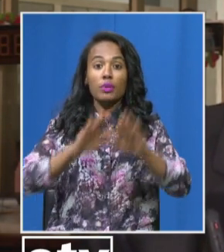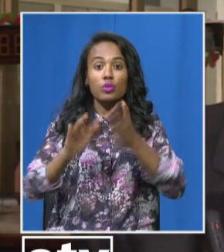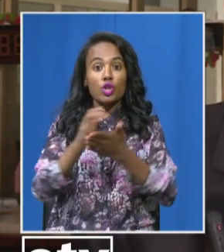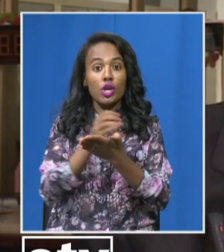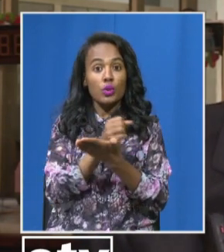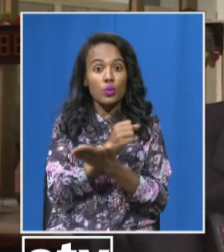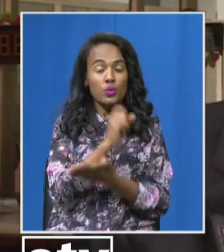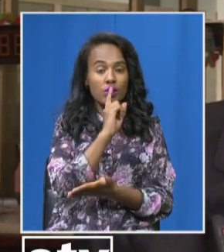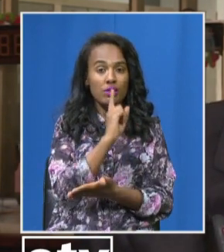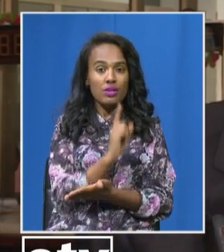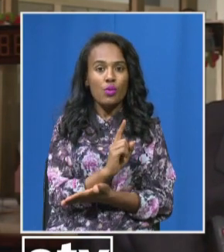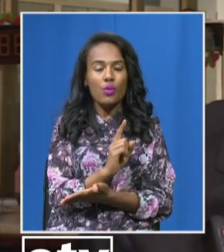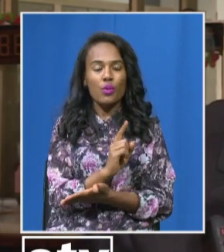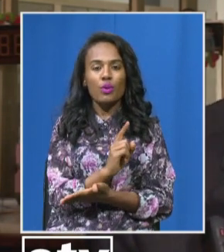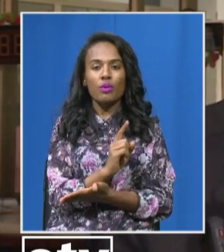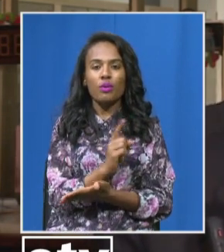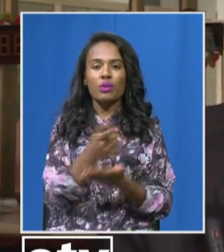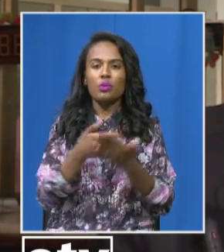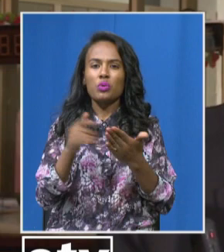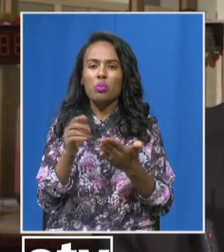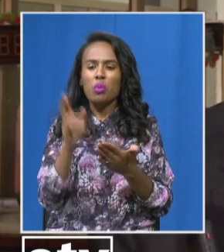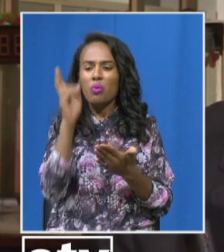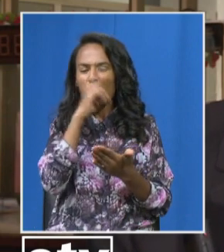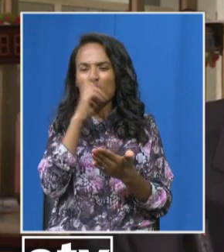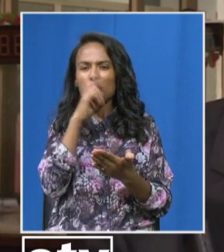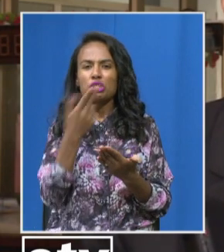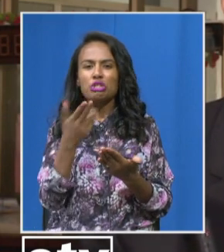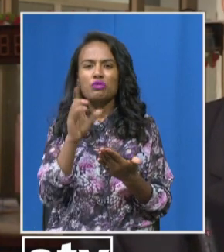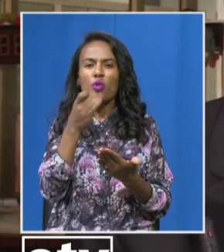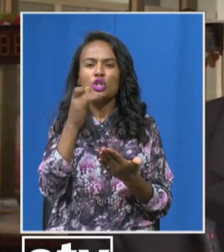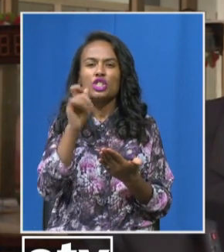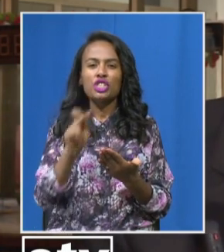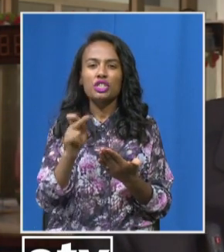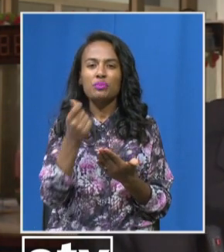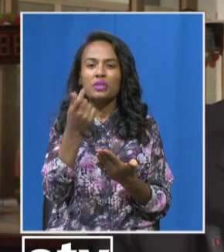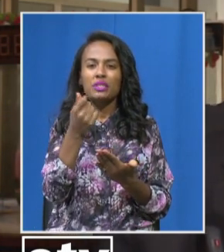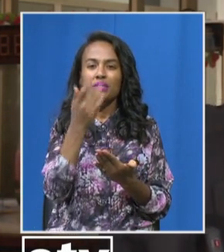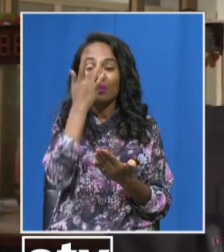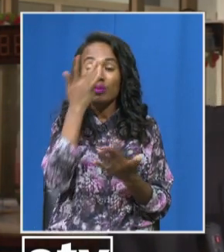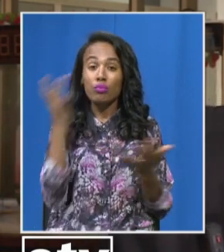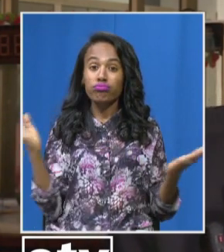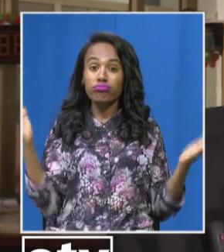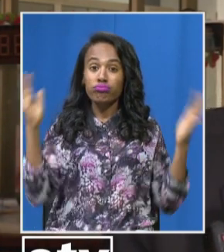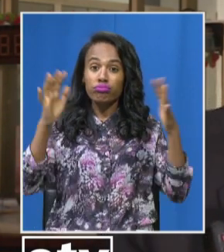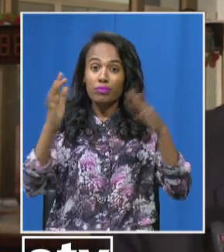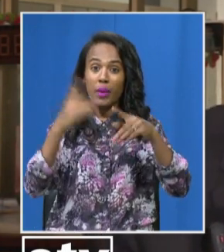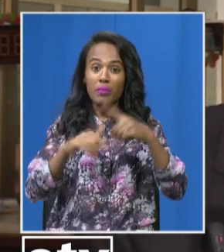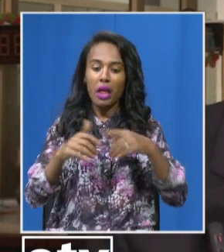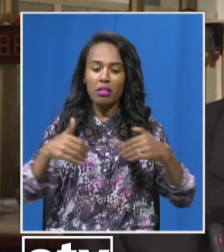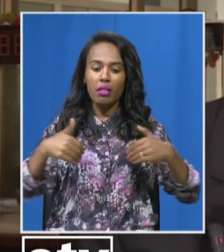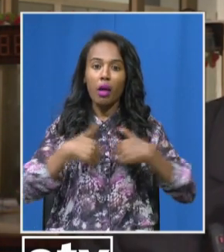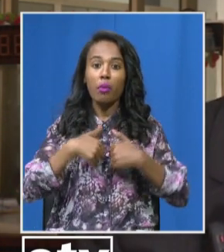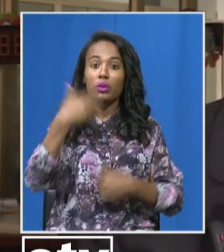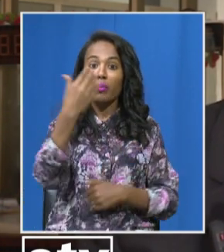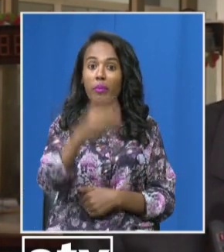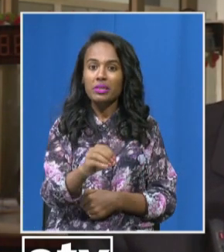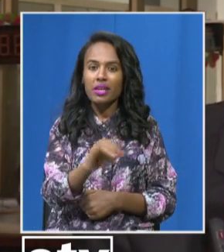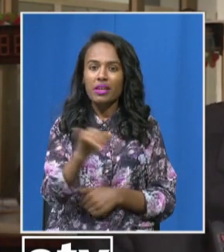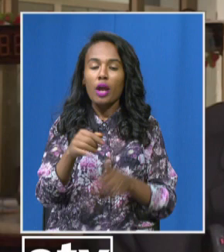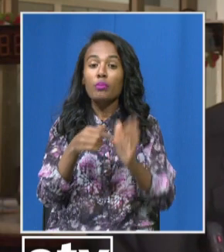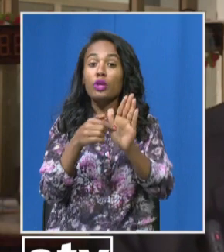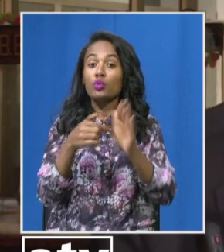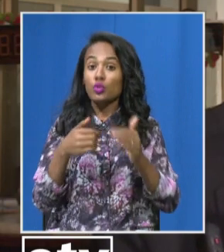ነው። እንዲሁም ደግሞ ፎርጅድ ብሮችን በገፍ በማምጣት ከአርሶ አደሩ ከብት በመግዛት እንዲህ አይነት ምልክቶች